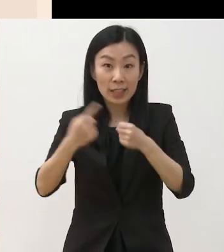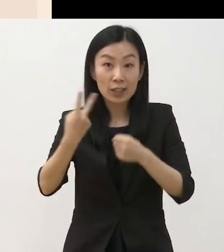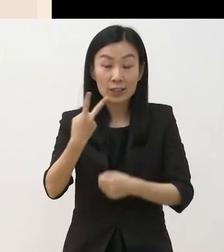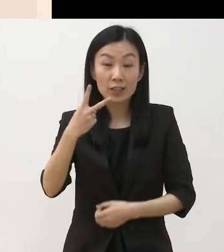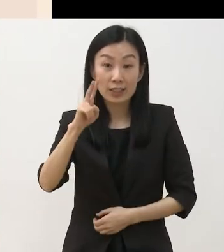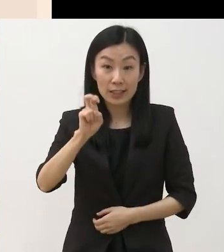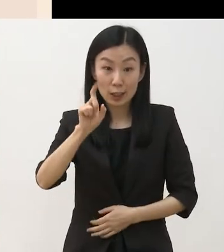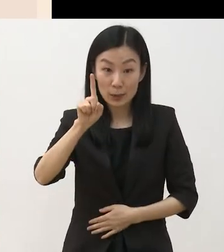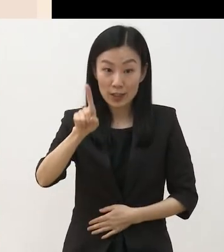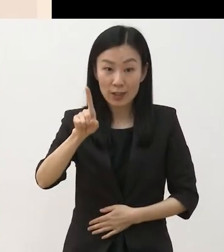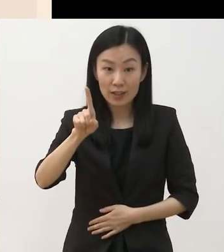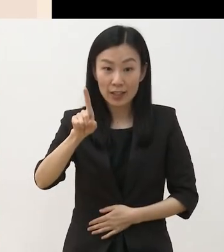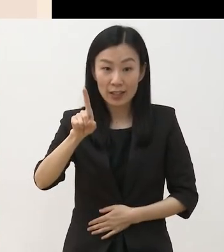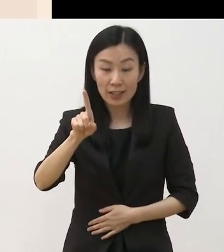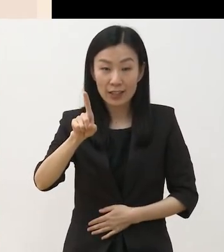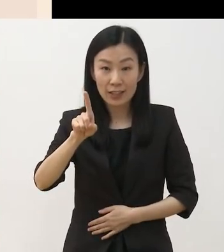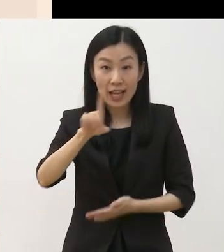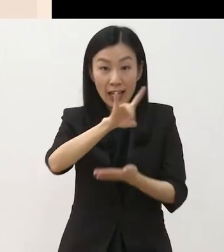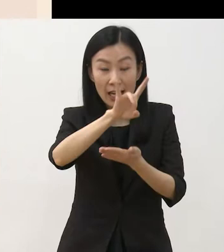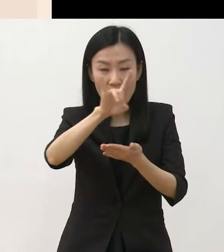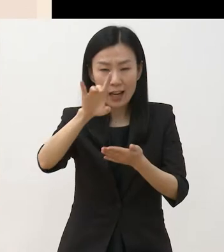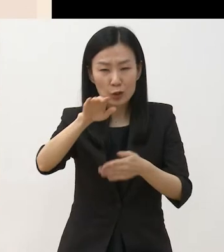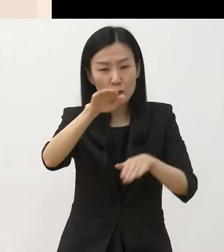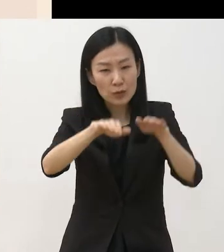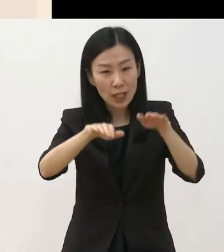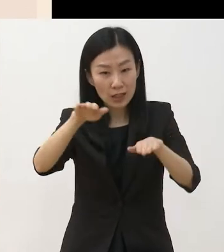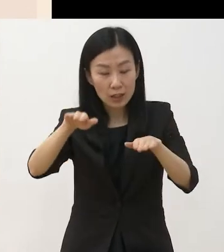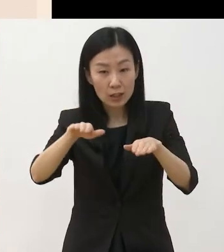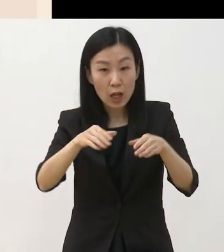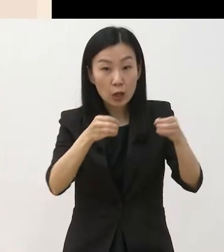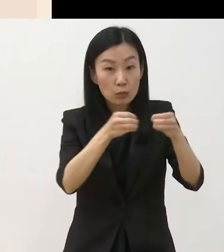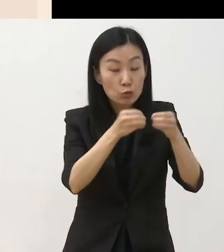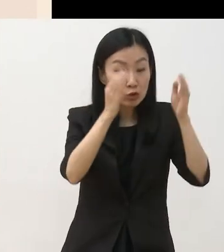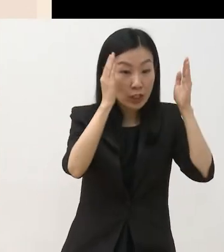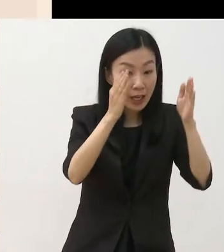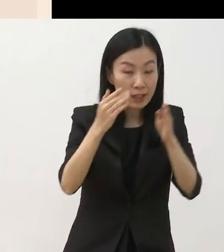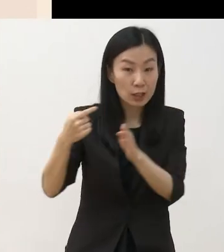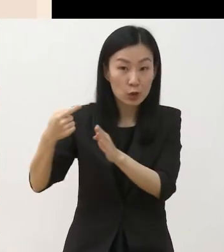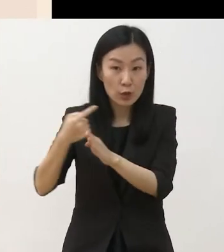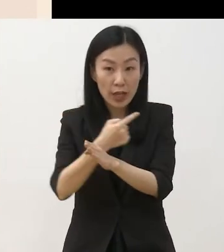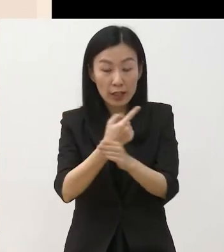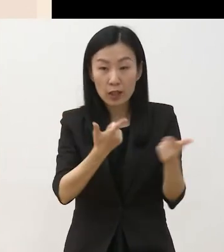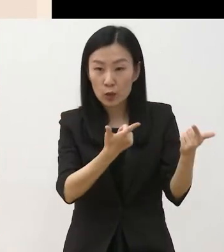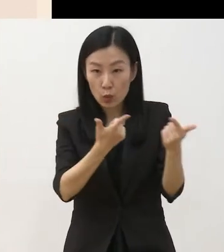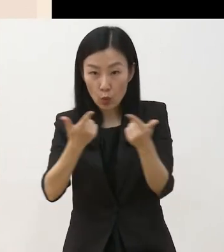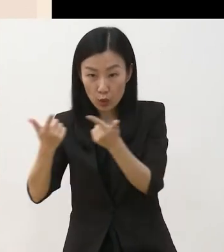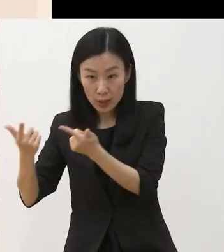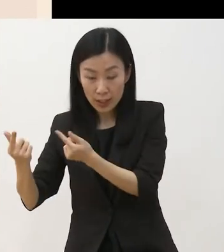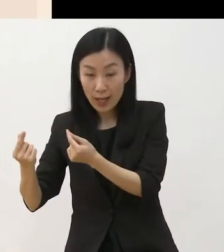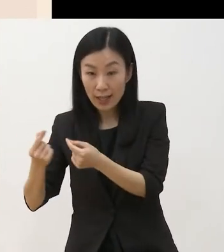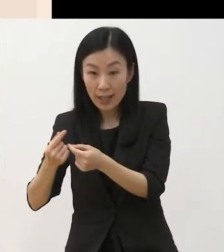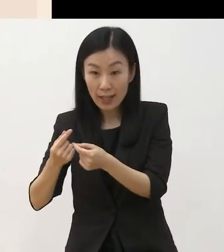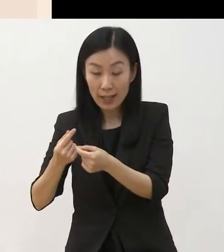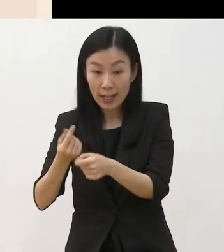21년도에는 작품별 차등 결정은 문학을 제외한 나머지 분야는 동일하게 적용이